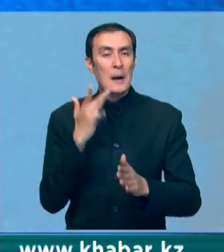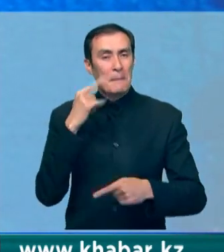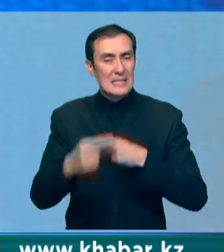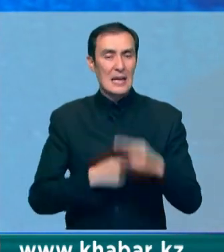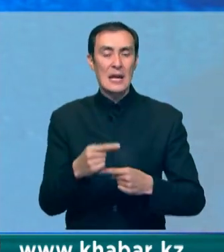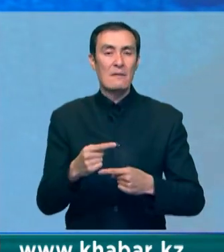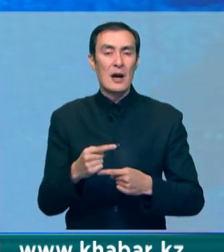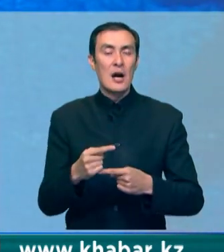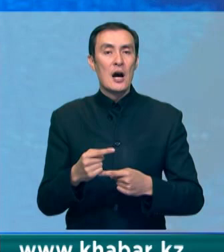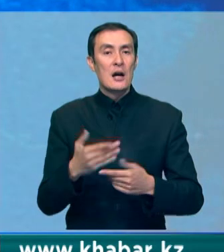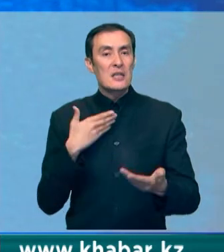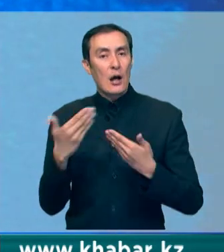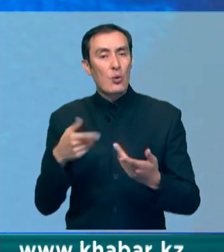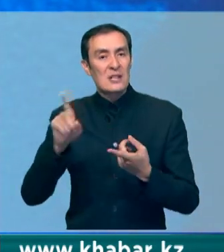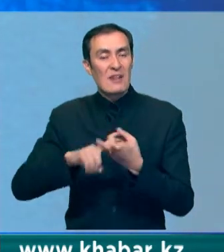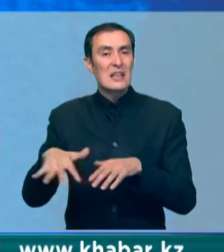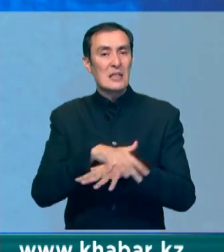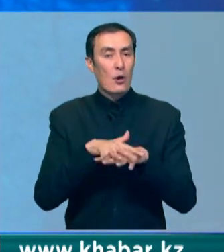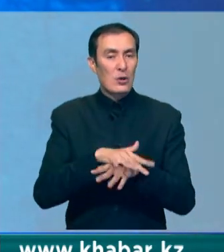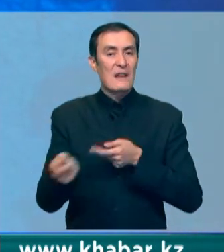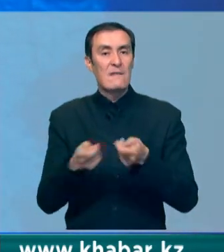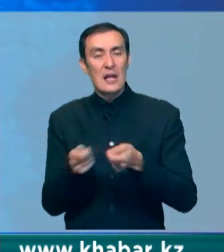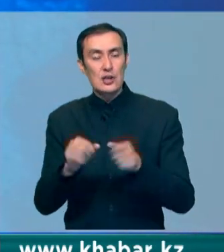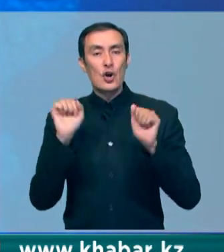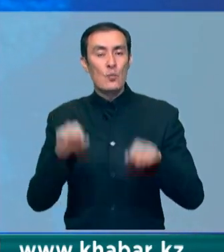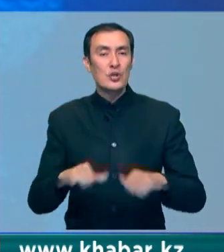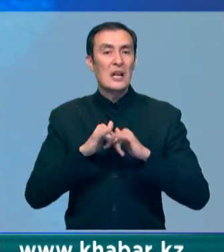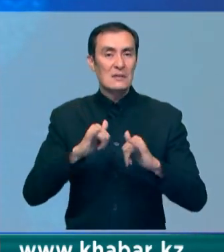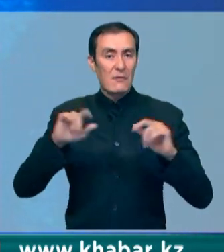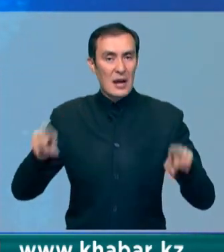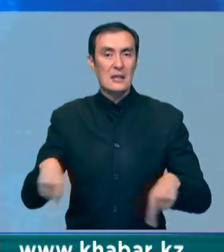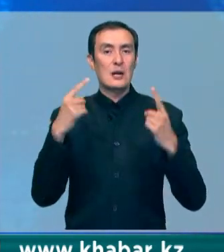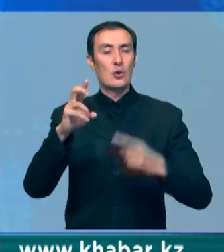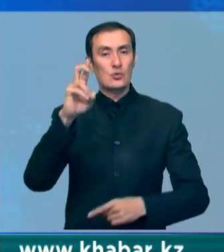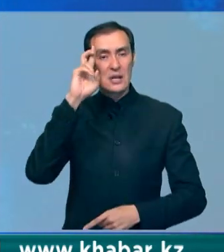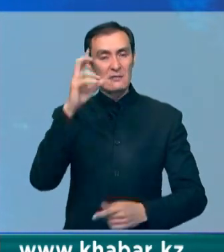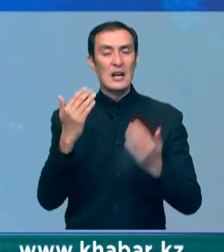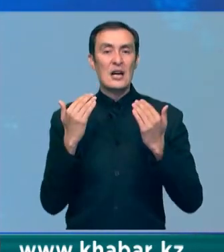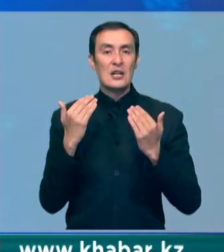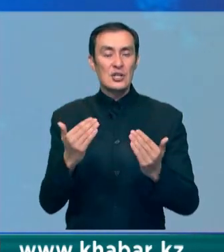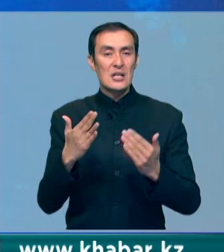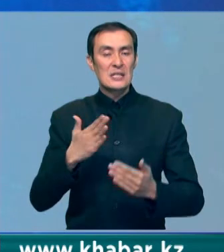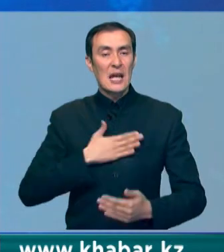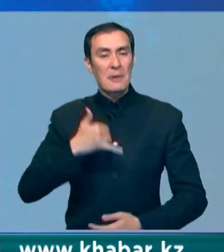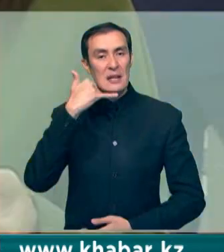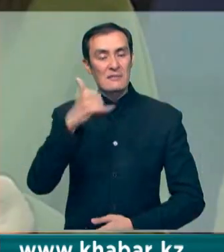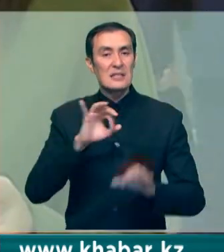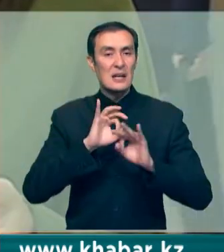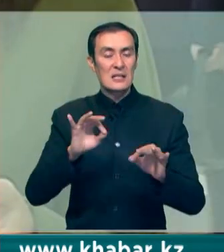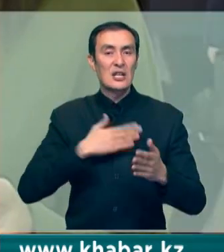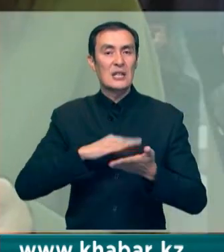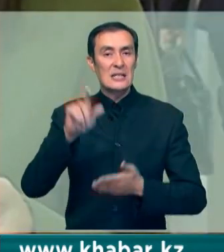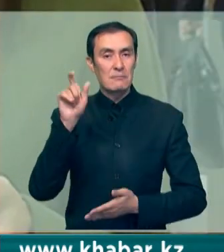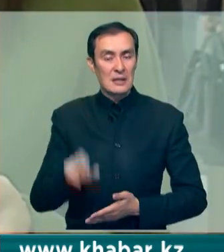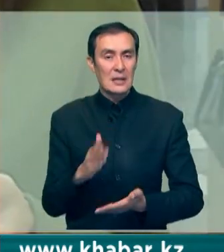постоянного конструктивного диалога народа и власти может строиться и развиваться государство. Сейчас с нами на связи Зарина